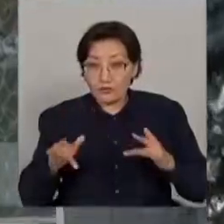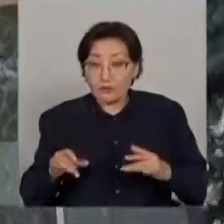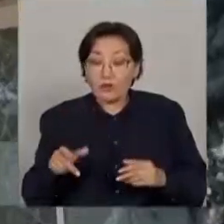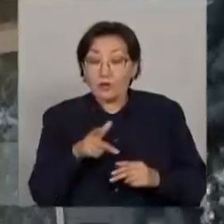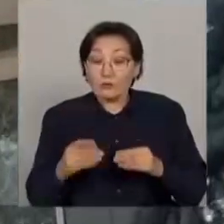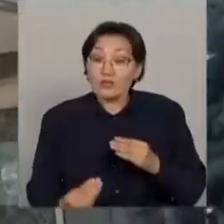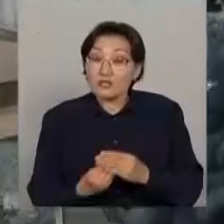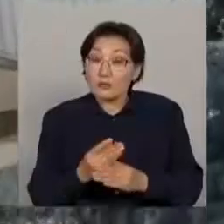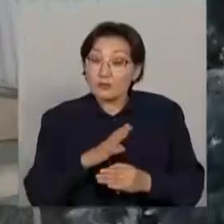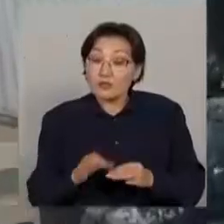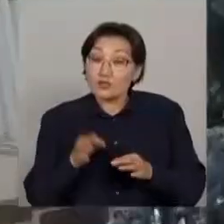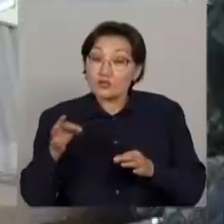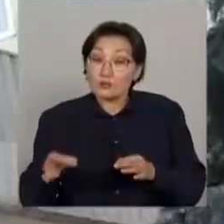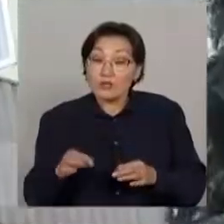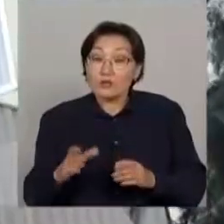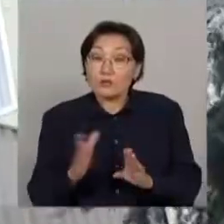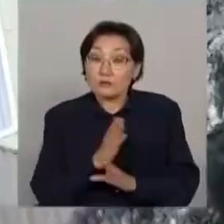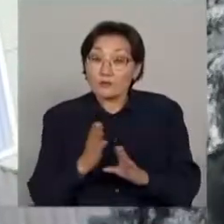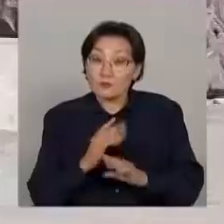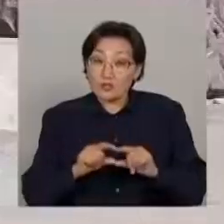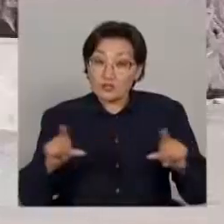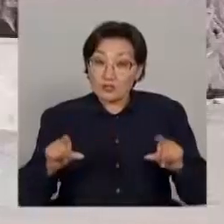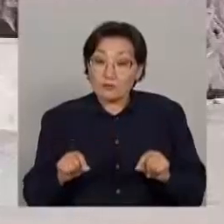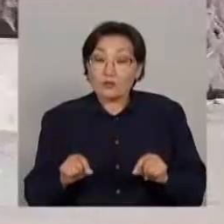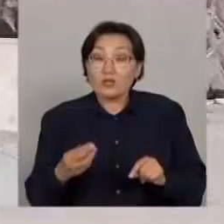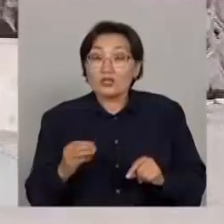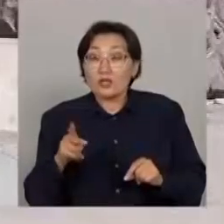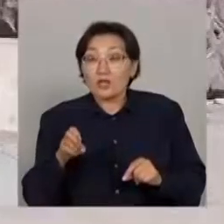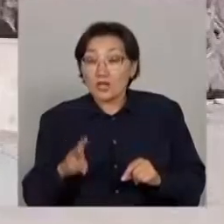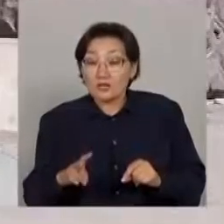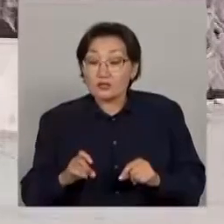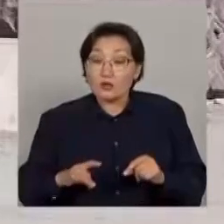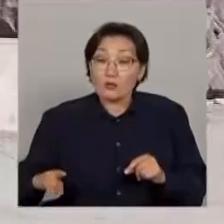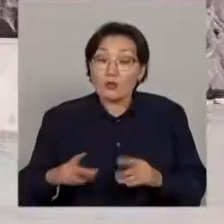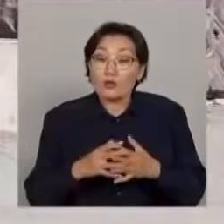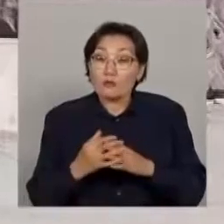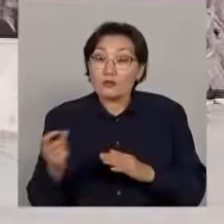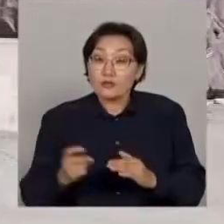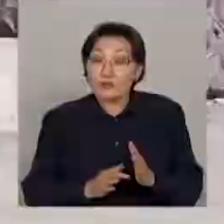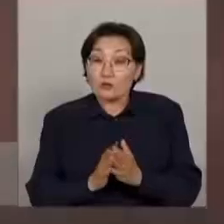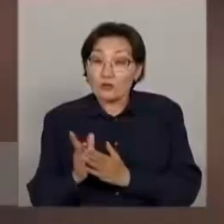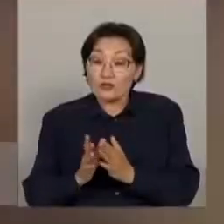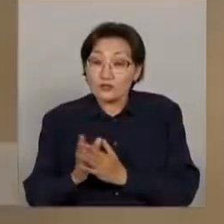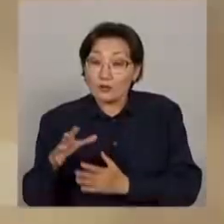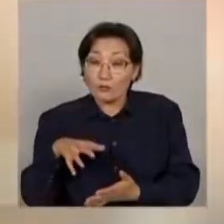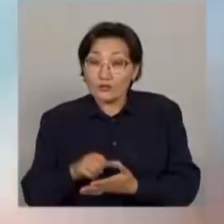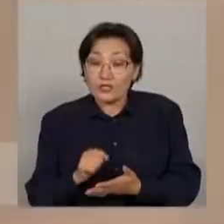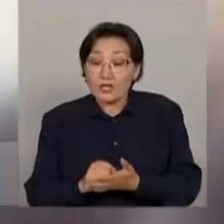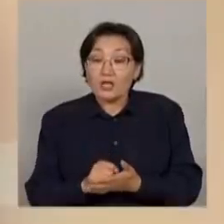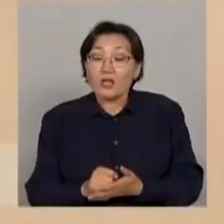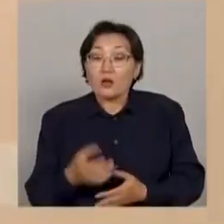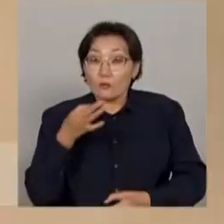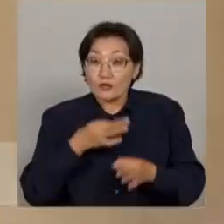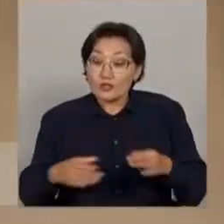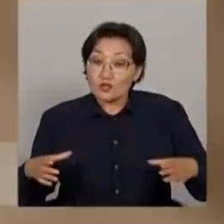жазбалар тараған болатын. Облыстың экология департаменті Шалақын ауданында ауыл шаруашылығы өнімдерін өсірумен айналысатын Асыл Фарм